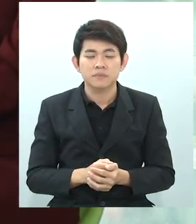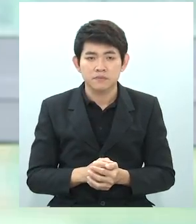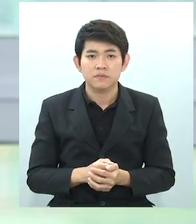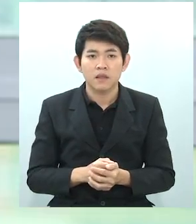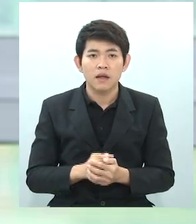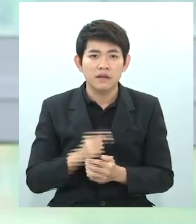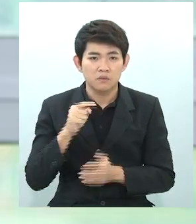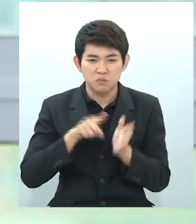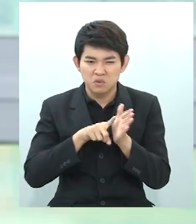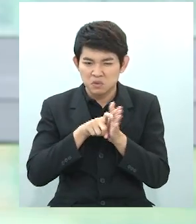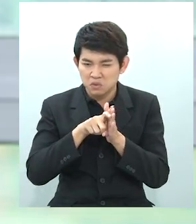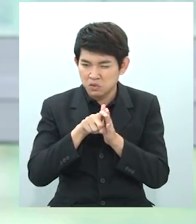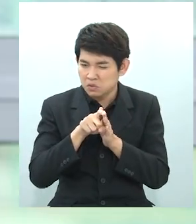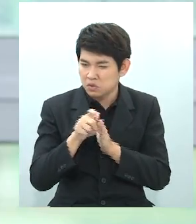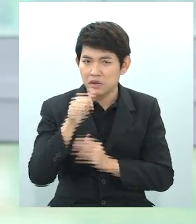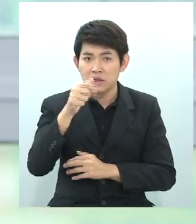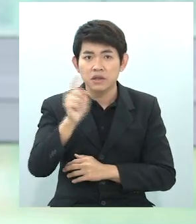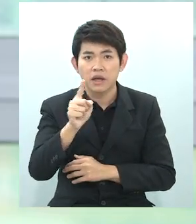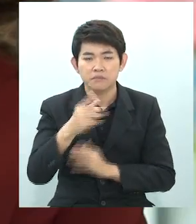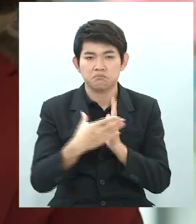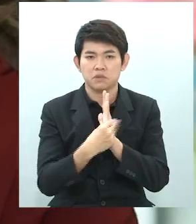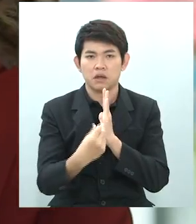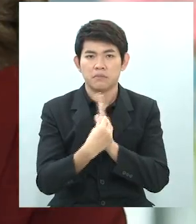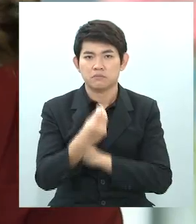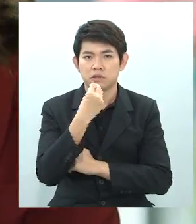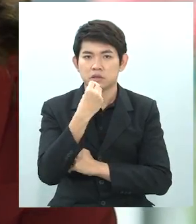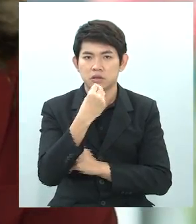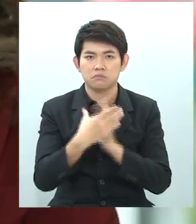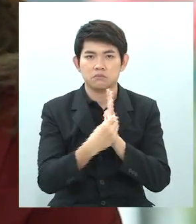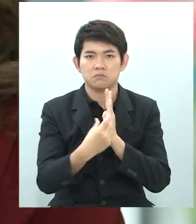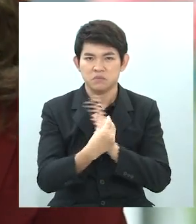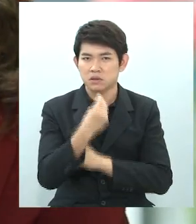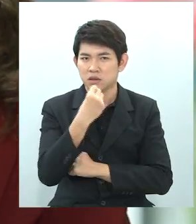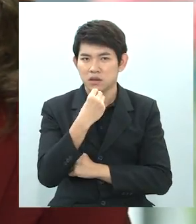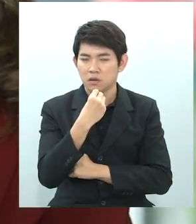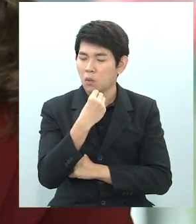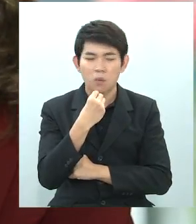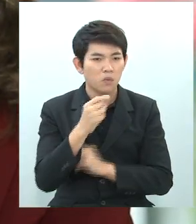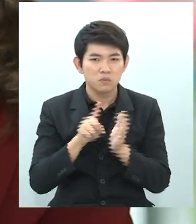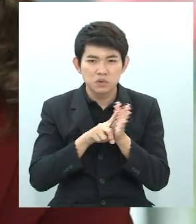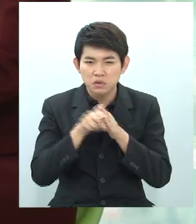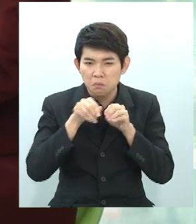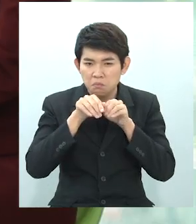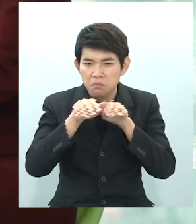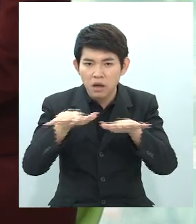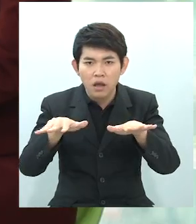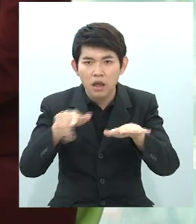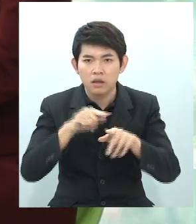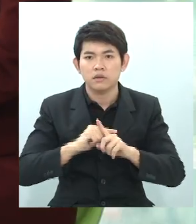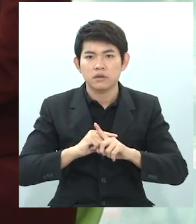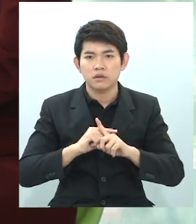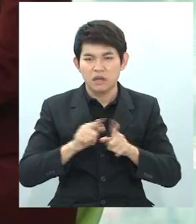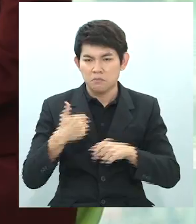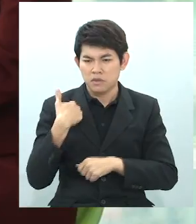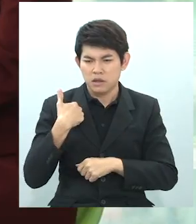ได้ดีนะคะอาหารของเขาก็คือไขมัน โอ้โห นะคะเพราะฉะนั้นเขาก็จะเจริญเติบโตได้ดี สบายเลย ส่วนภายนอกก็มีสาเห